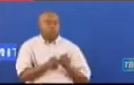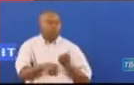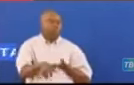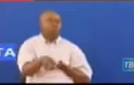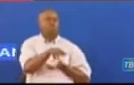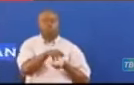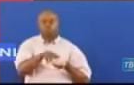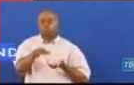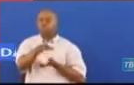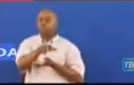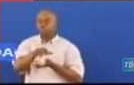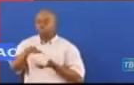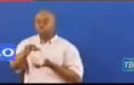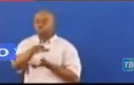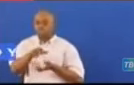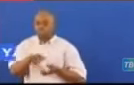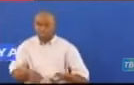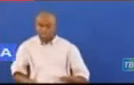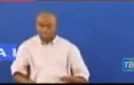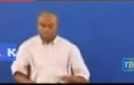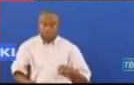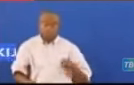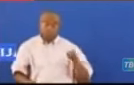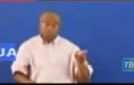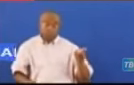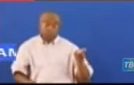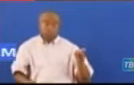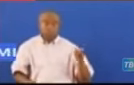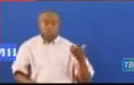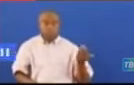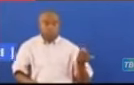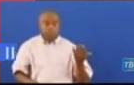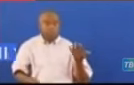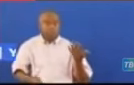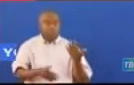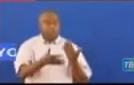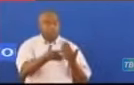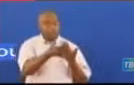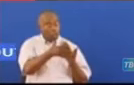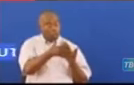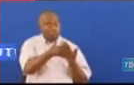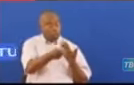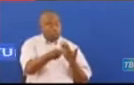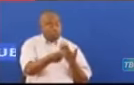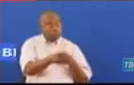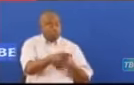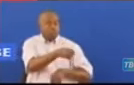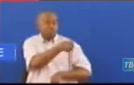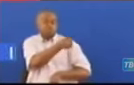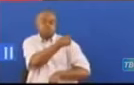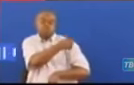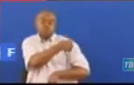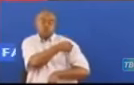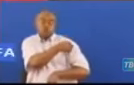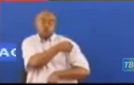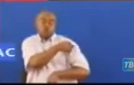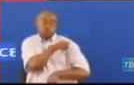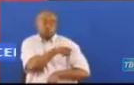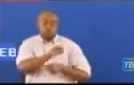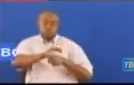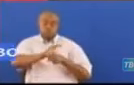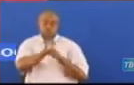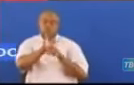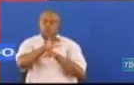sivyo, akiwa ananukuu jambo la chanjo ya corona. Mheshimiwa